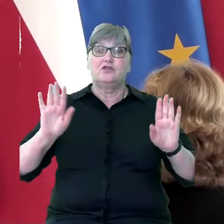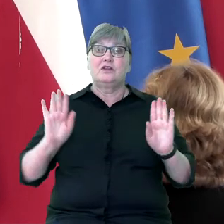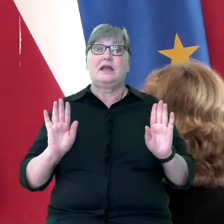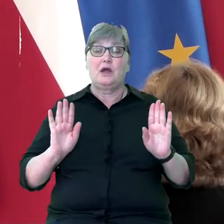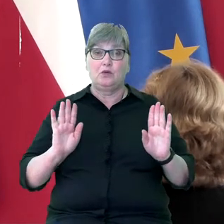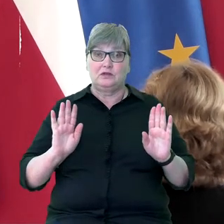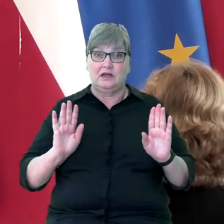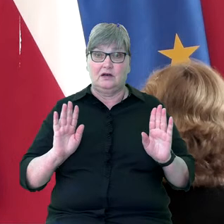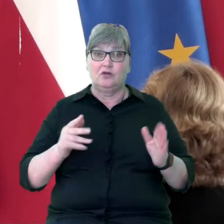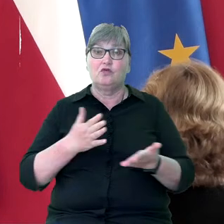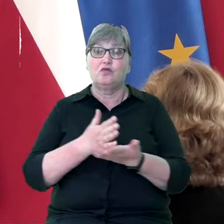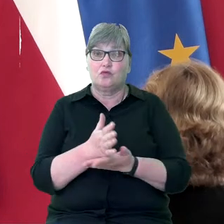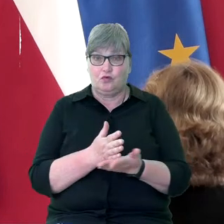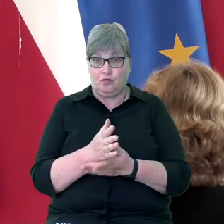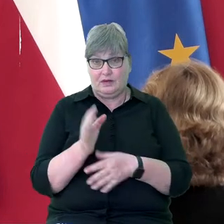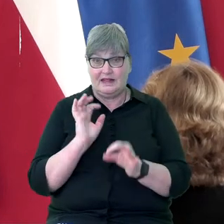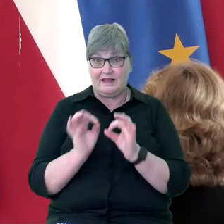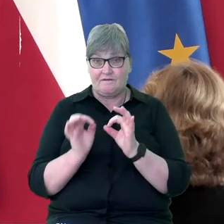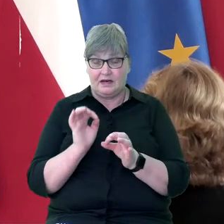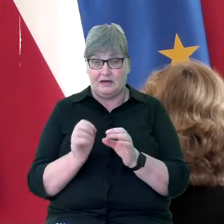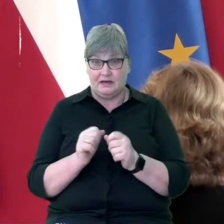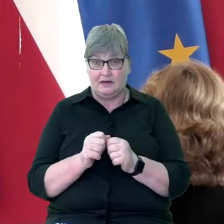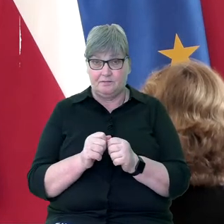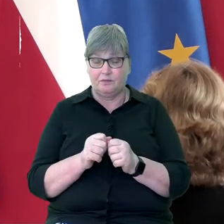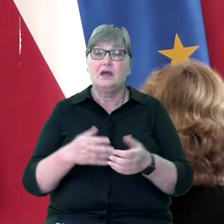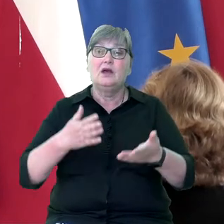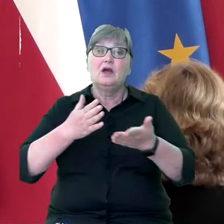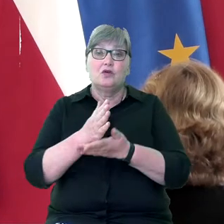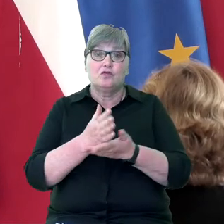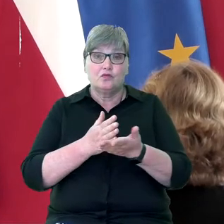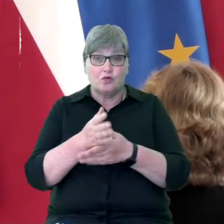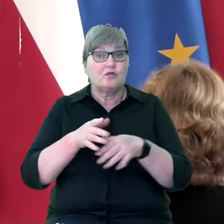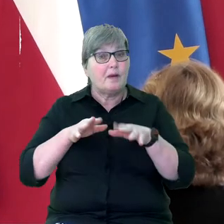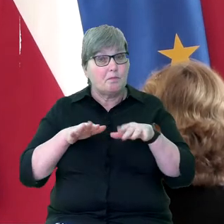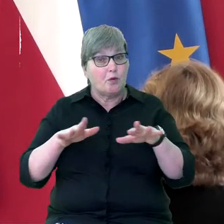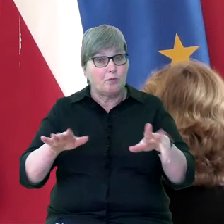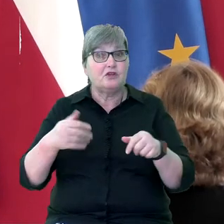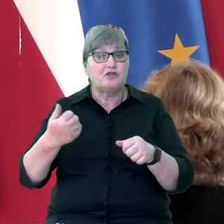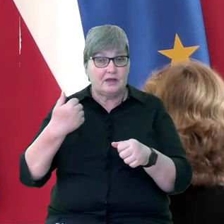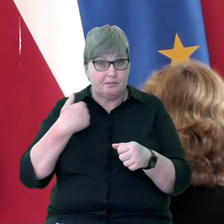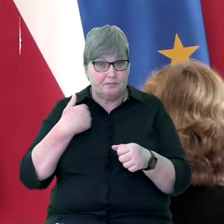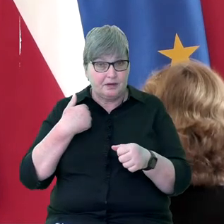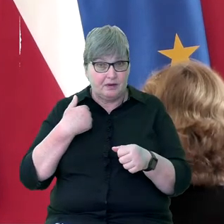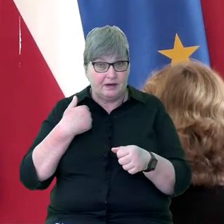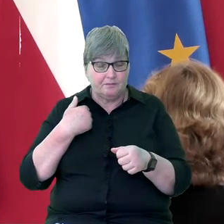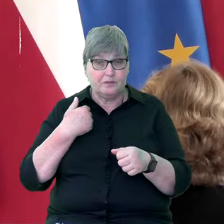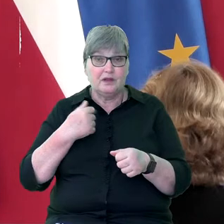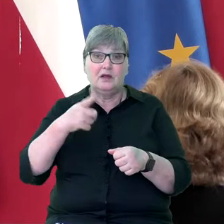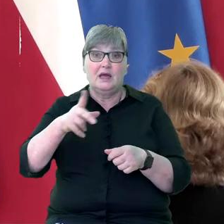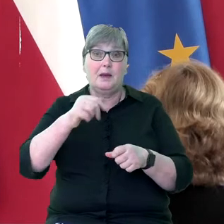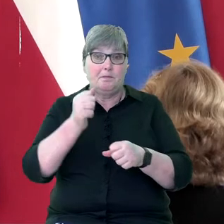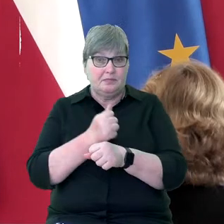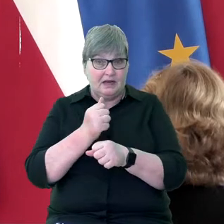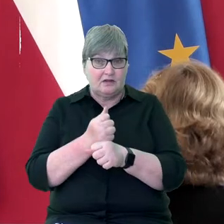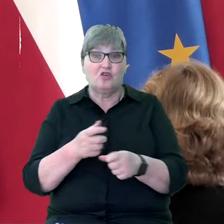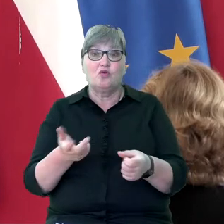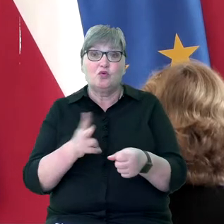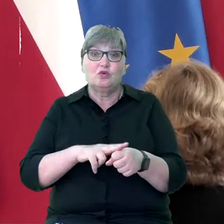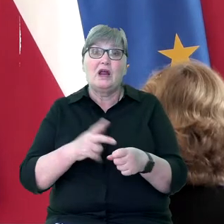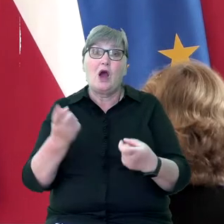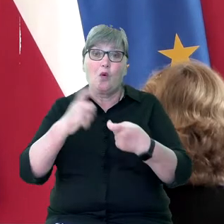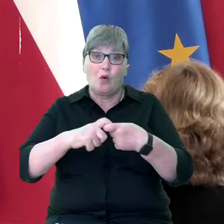cywilnej. Służba publiczna była państwowym stosunkiem prawnym łączącym obywatela z państwem